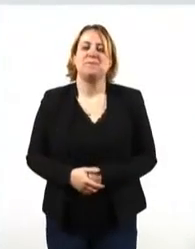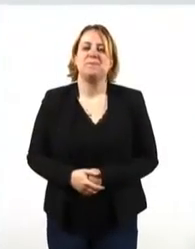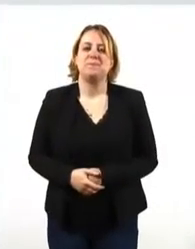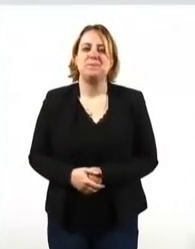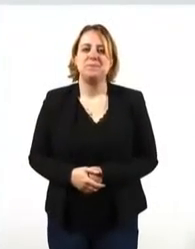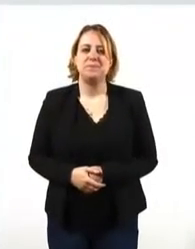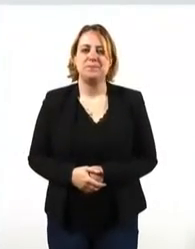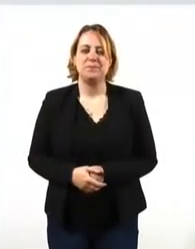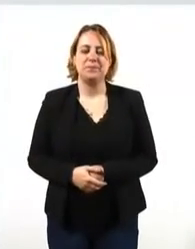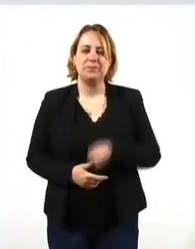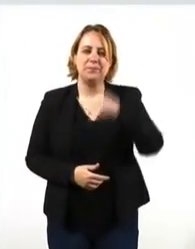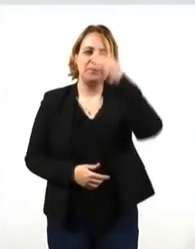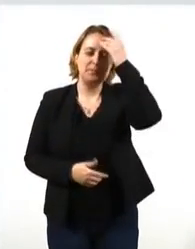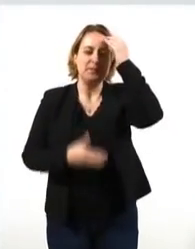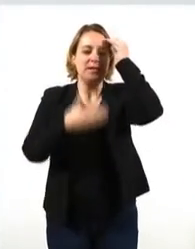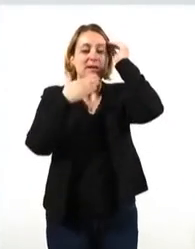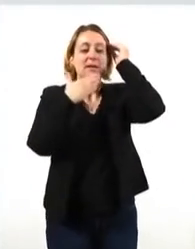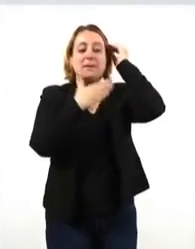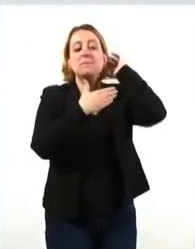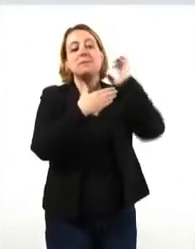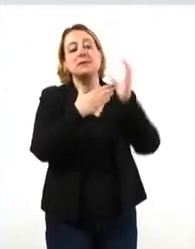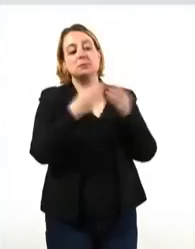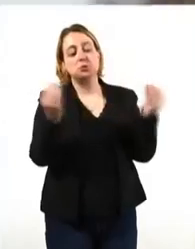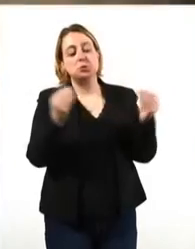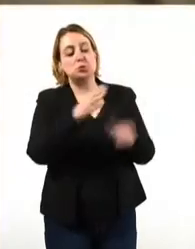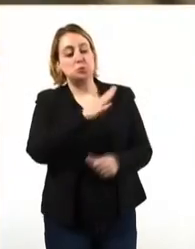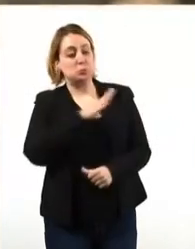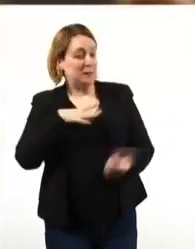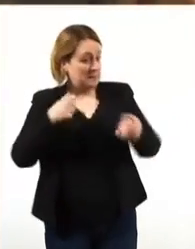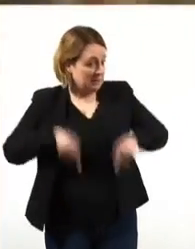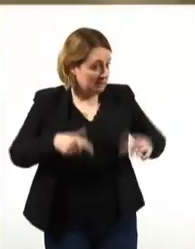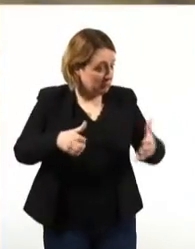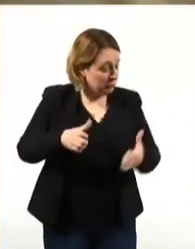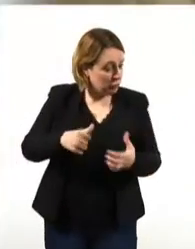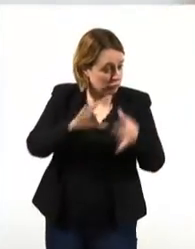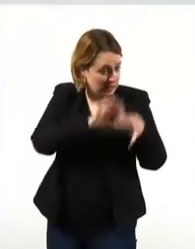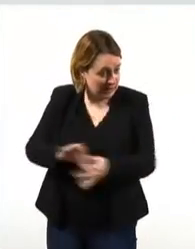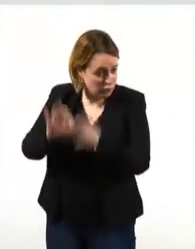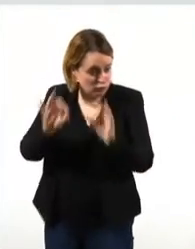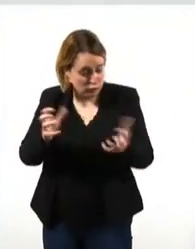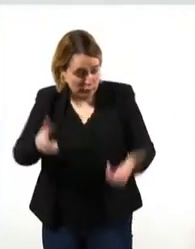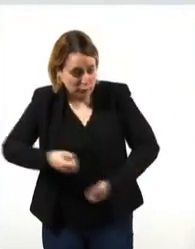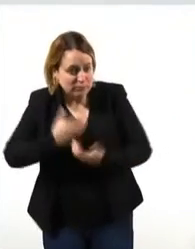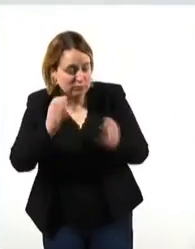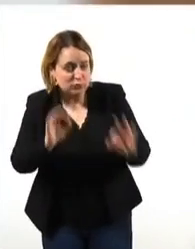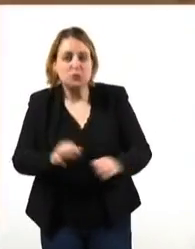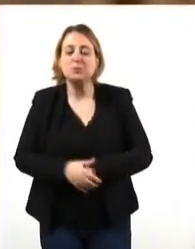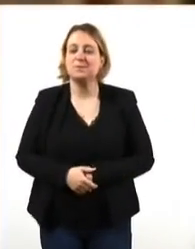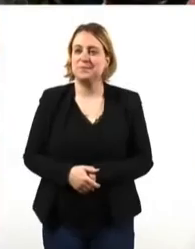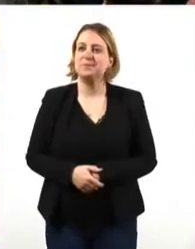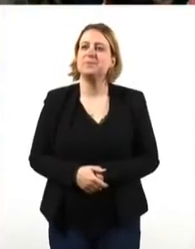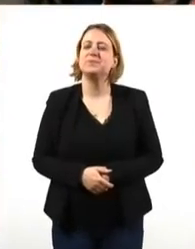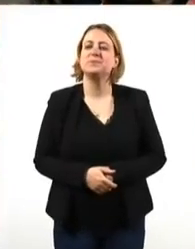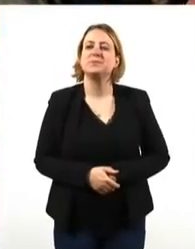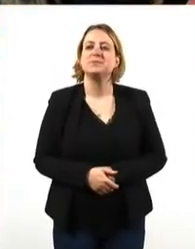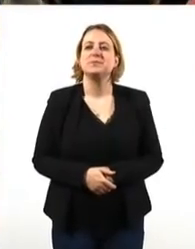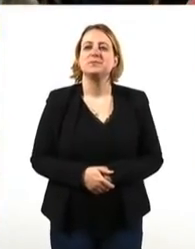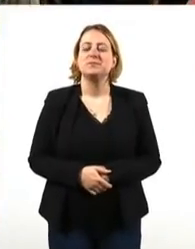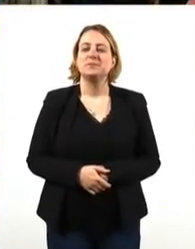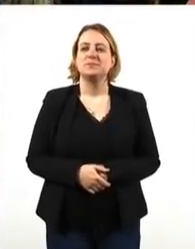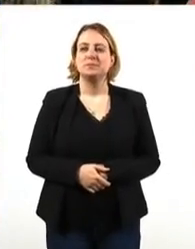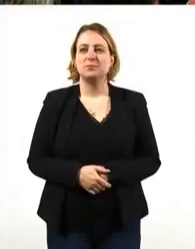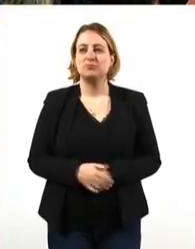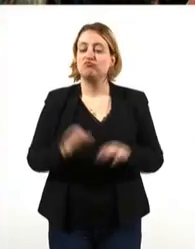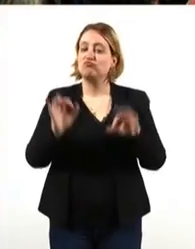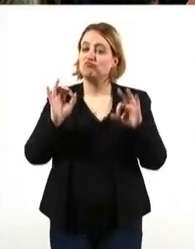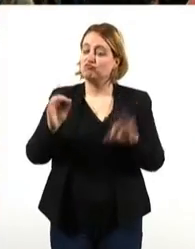Merci beaucoup, Madame la Ministre Sylvie Retailleau. Vous vouliez rebondir, je vous donne mon micro. Merci Mathieu.